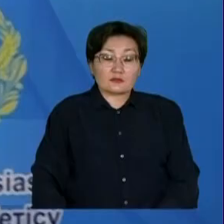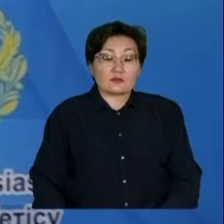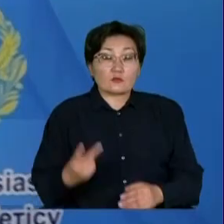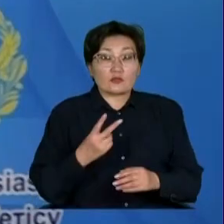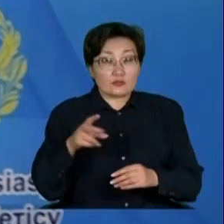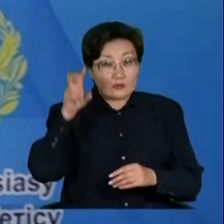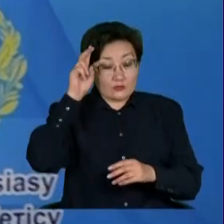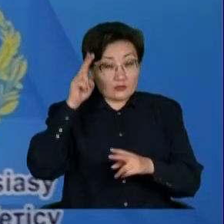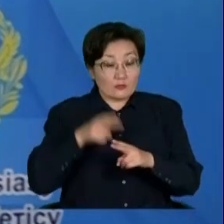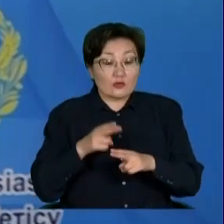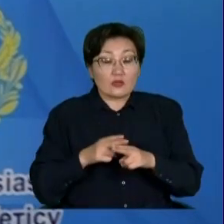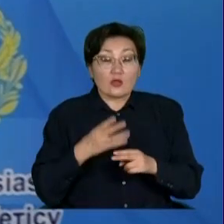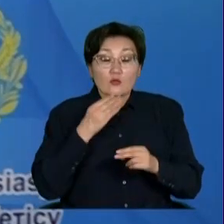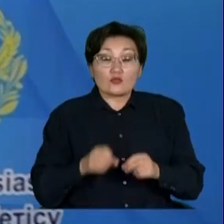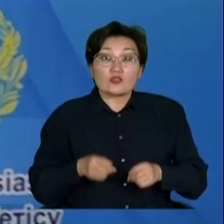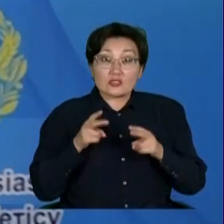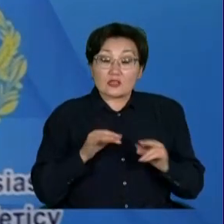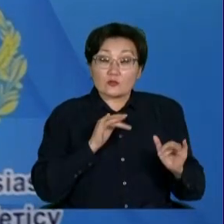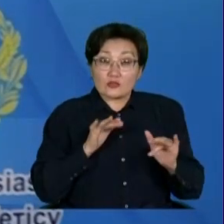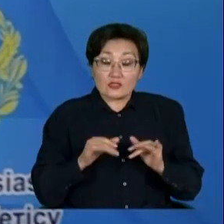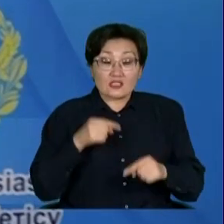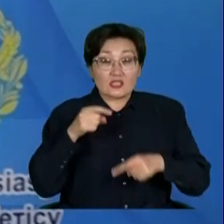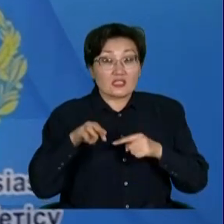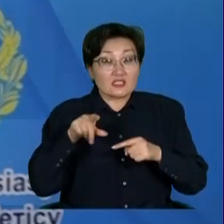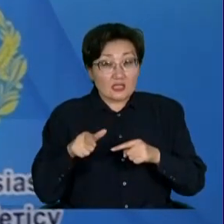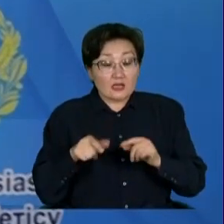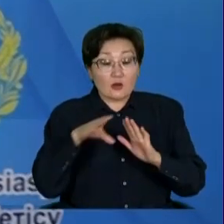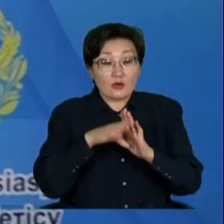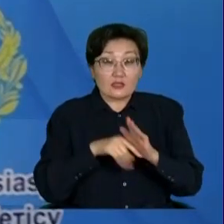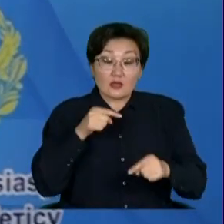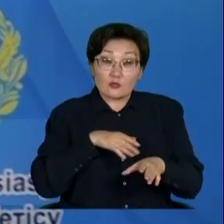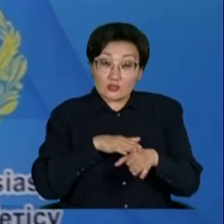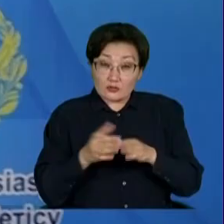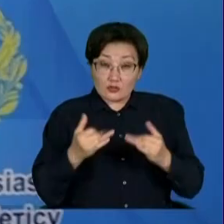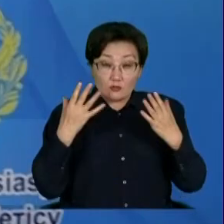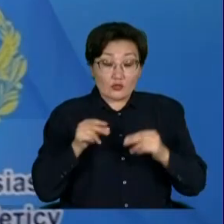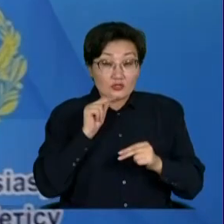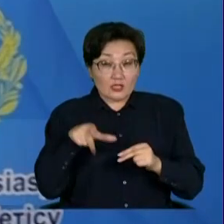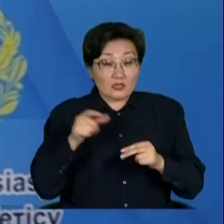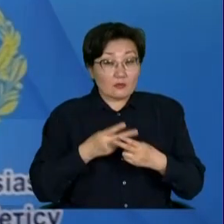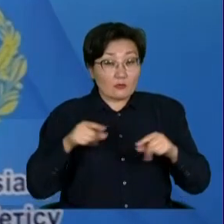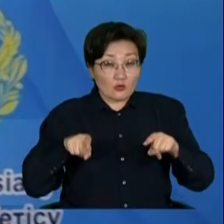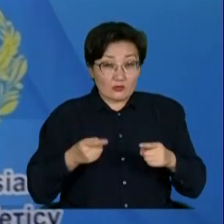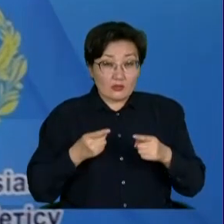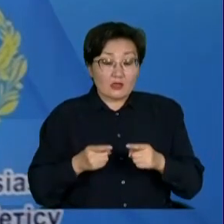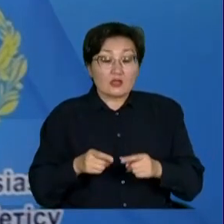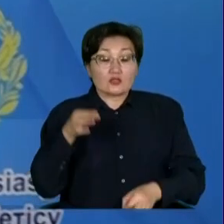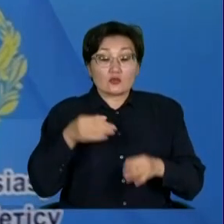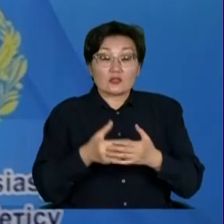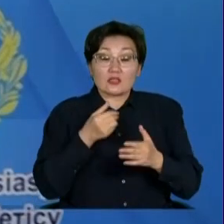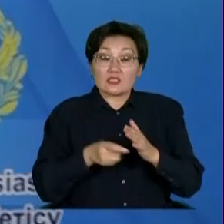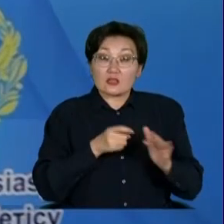Ағайындылар өз қылмыстық әрекеттерін Telegram мессенджері арқылы жүзеге асырғаны анықталды. Қазіргі уақытта күдіктілер қамауға алынып, сотқа дейінгі